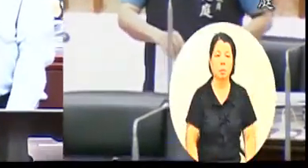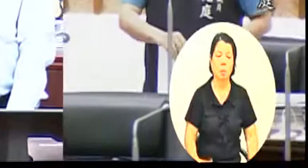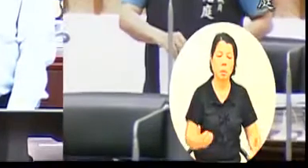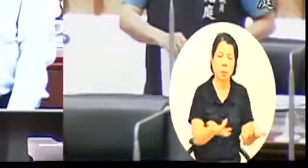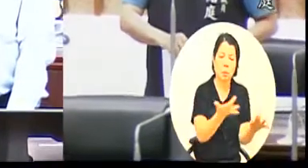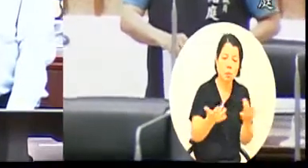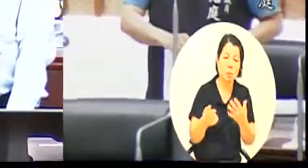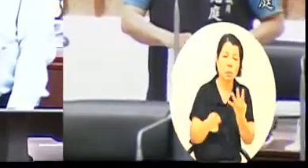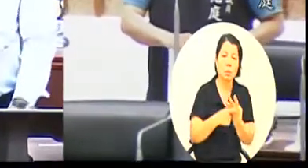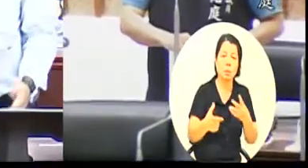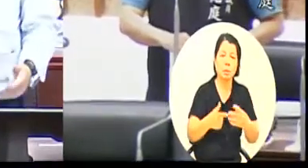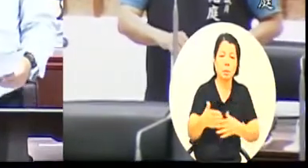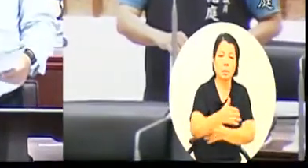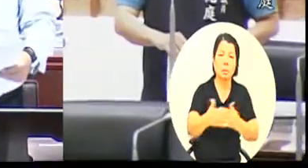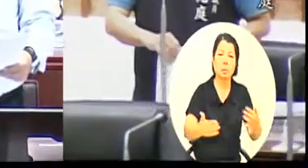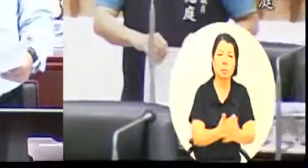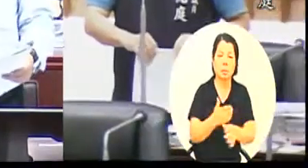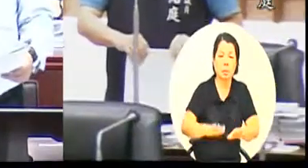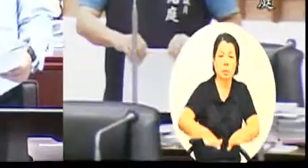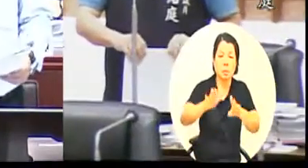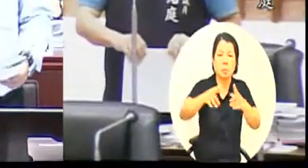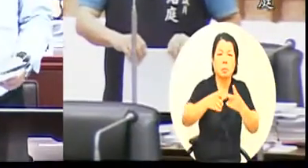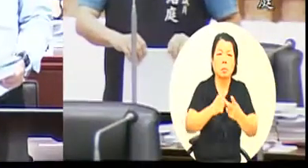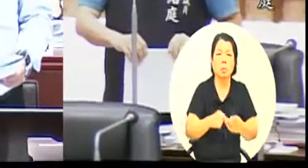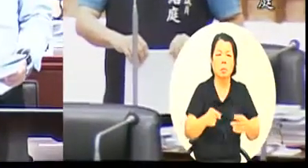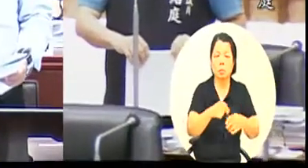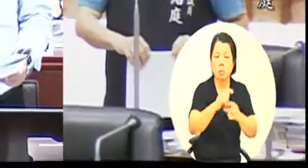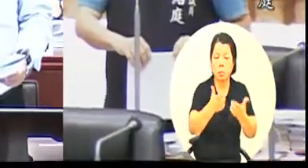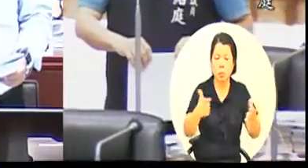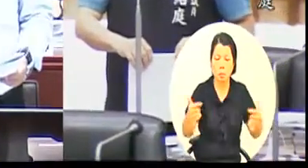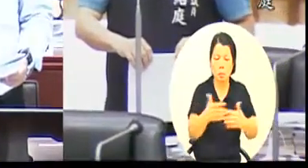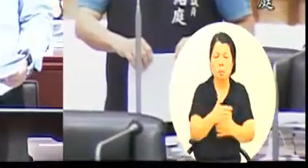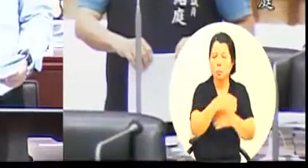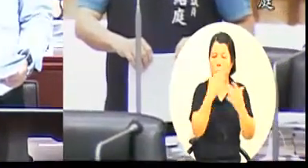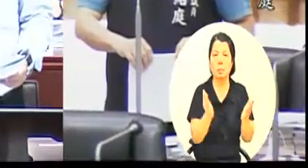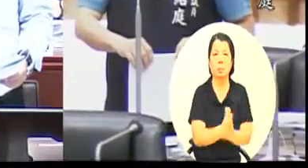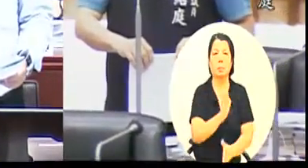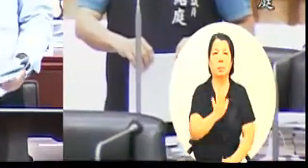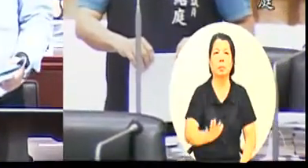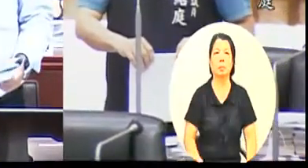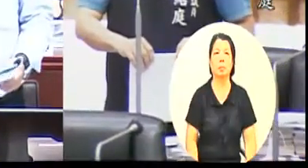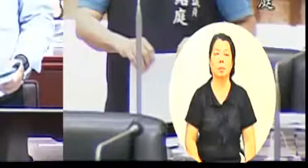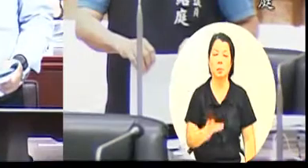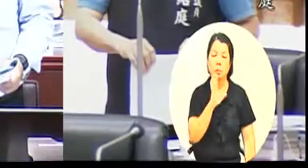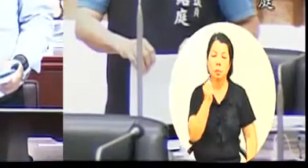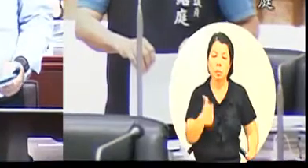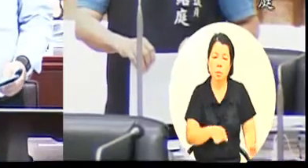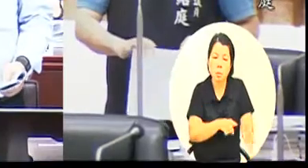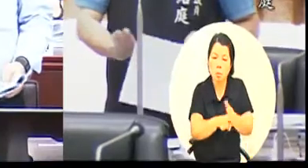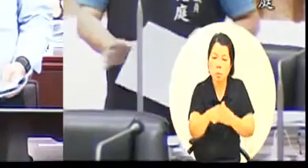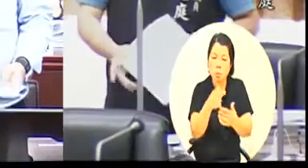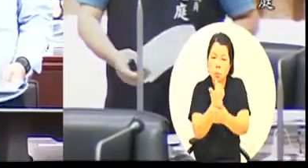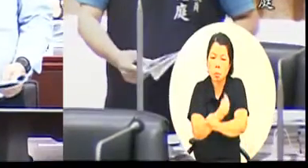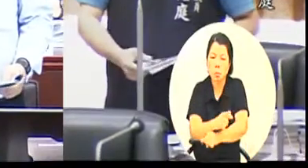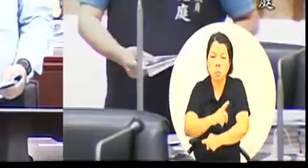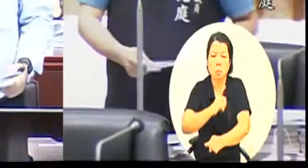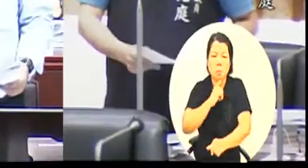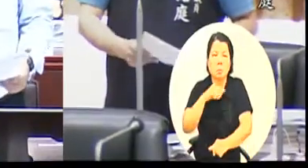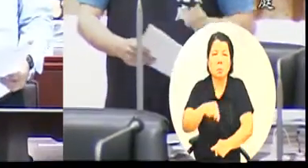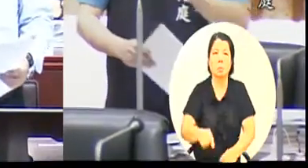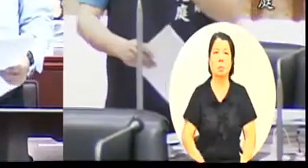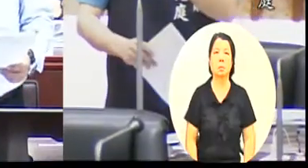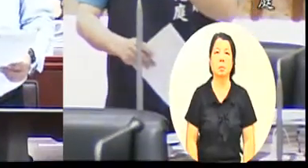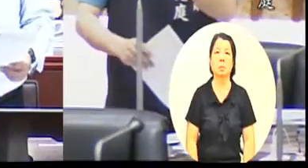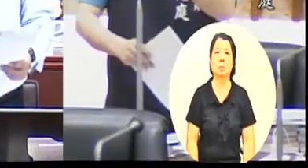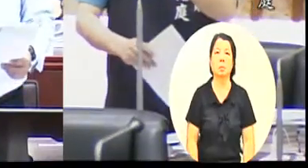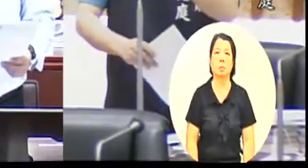患、社会福利、地方等等，那是不是在我们这次的委员当中，是不是有这个专精在产业方面的专家？ 是